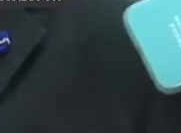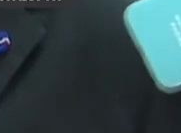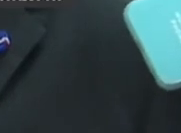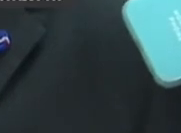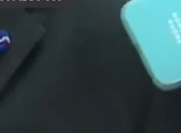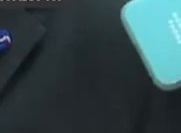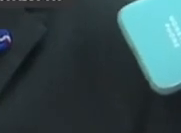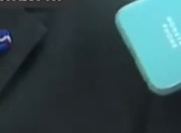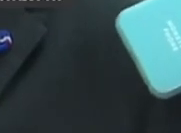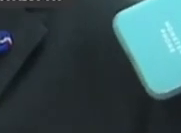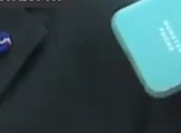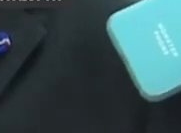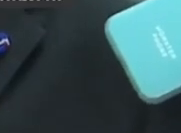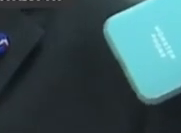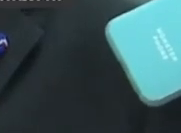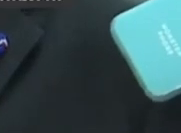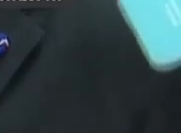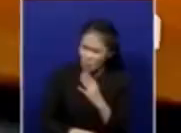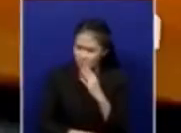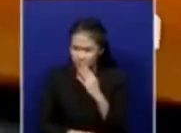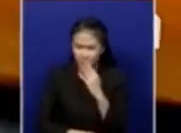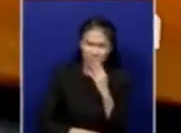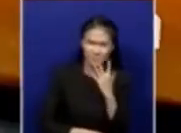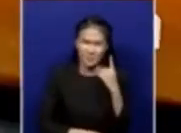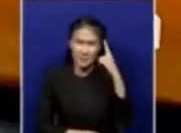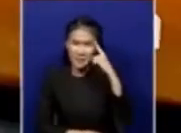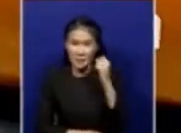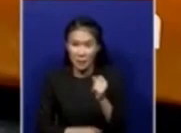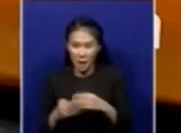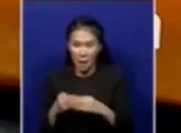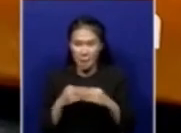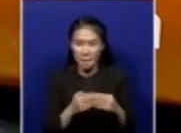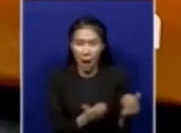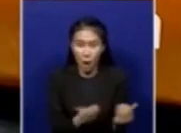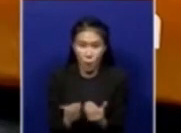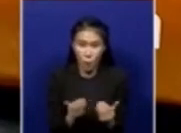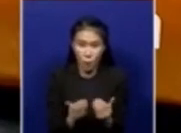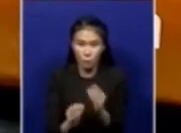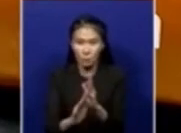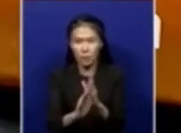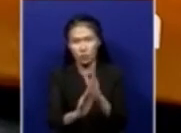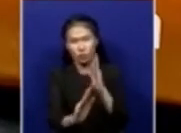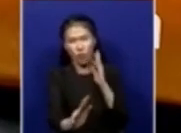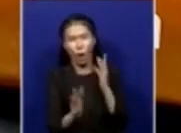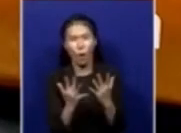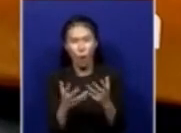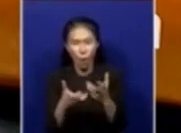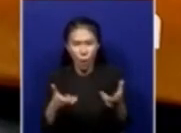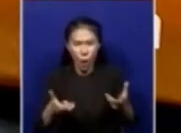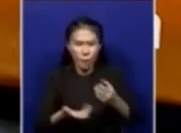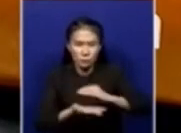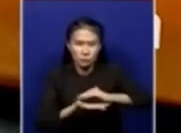เหมือนกันคุณวิโรจน์นะคะแล้วขณะดีสอนจากไกลก็บอกว่าการที่เลือกคุณอาคมมาเป็นขุนคลังเนี่ยมันสะท้อนว่ารัฐบาลไม่